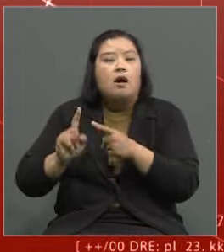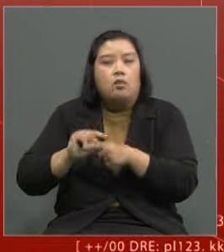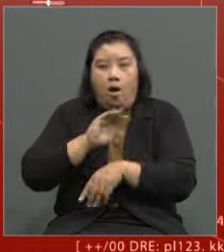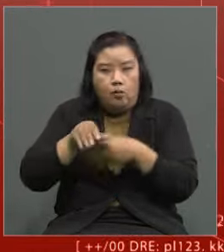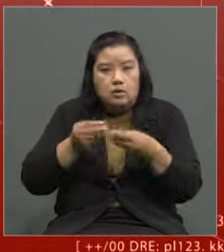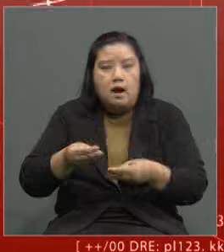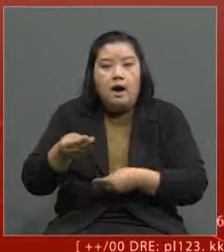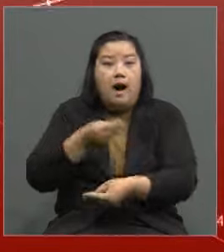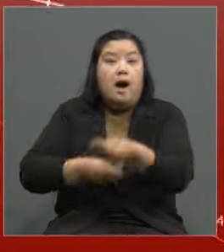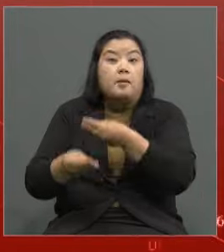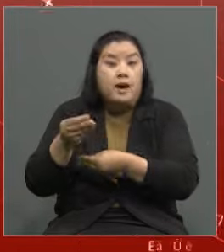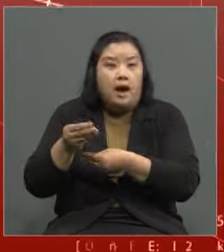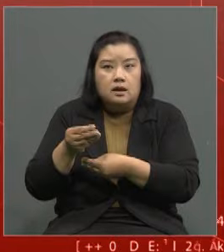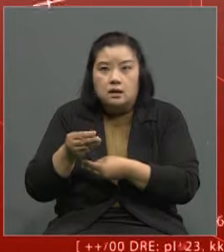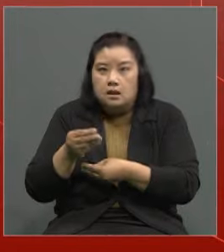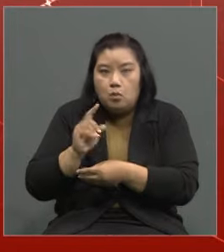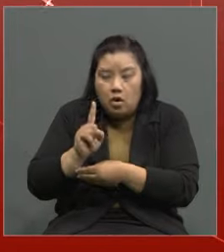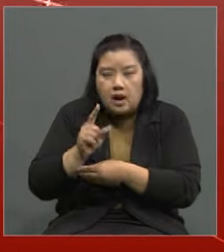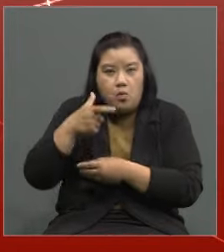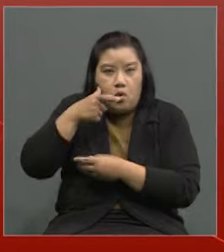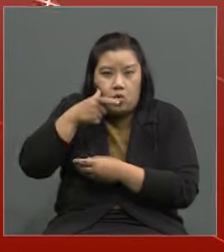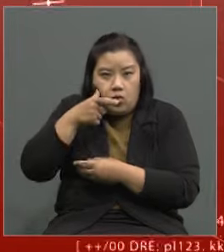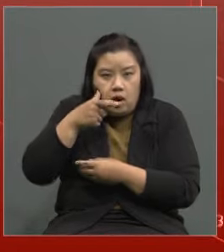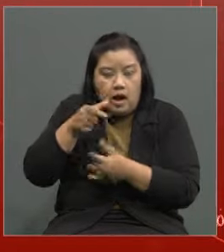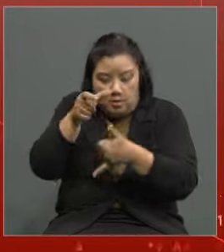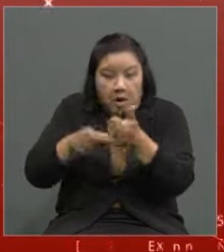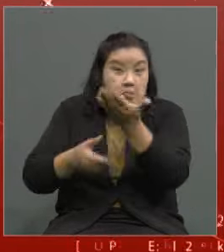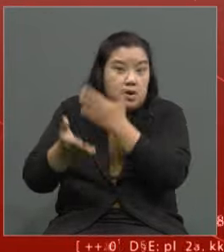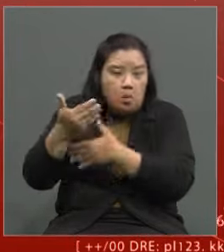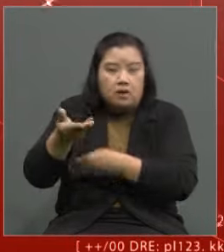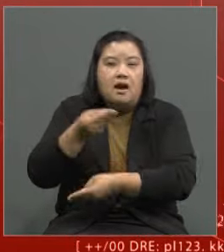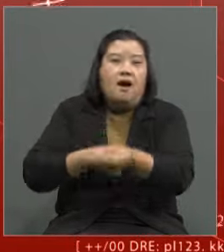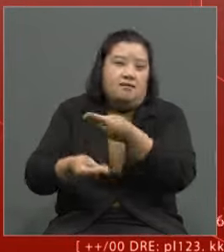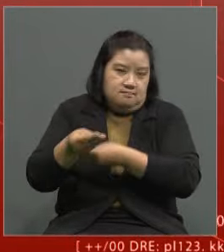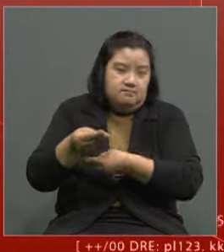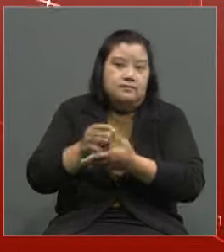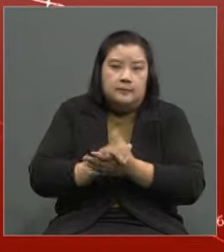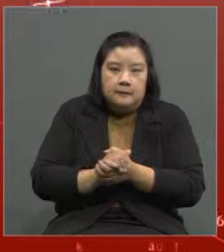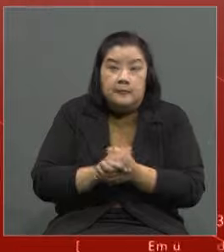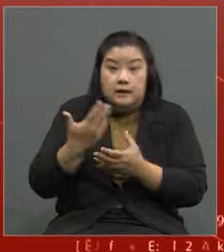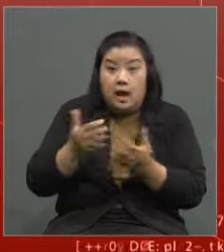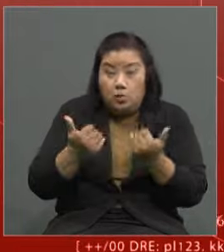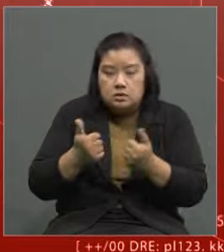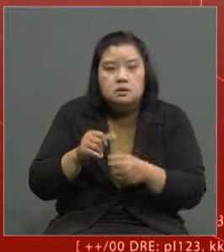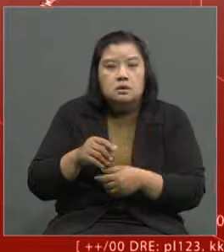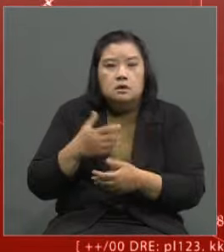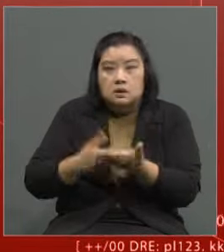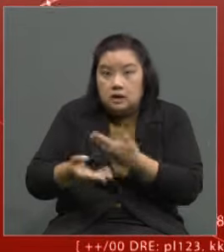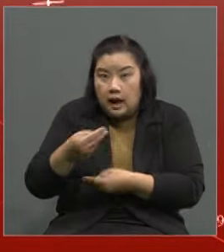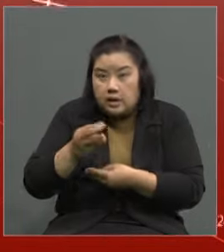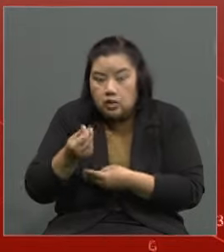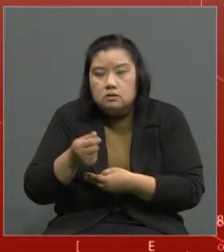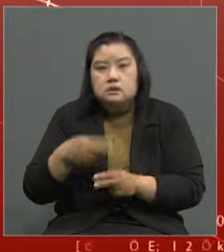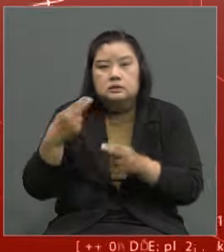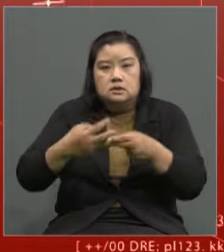บรรดาพวกแก๊ง Call Centerอะไรต่างๆครั้งนี้เนี่ยก็มีการจับมาอีกนะซึ่งเขาก็บอกว่าแต่ละครั้งที่ซื้อกันเนี่ยเป็นแสนๆ